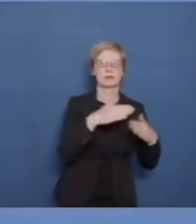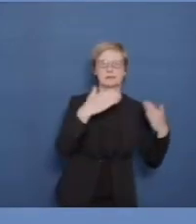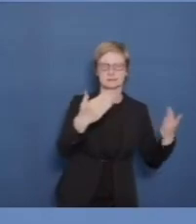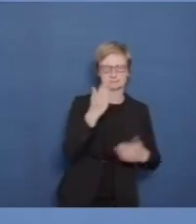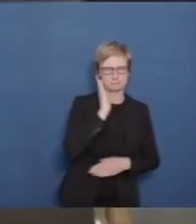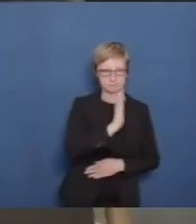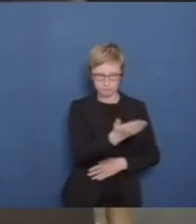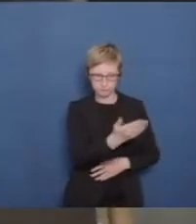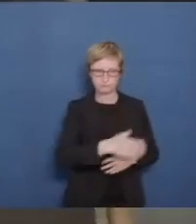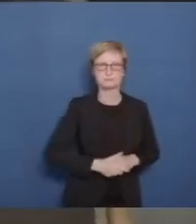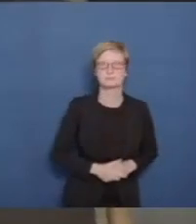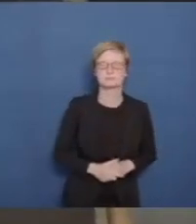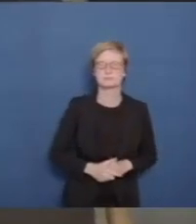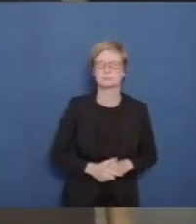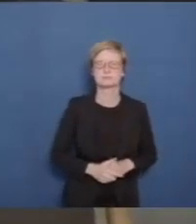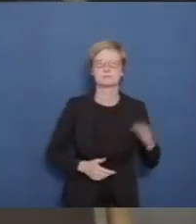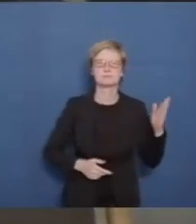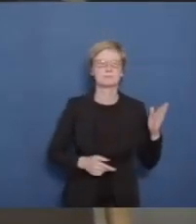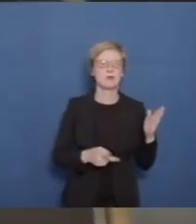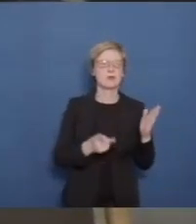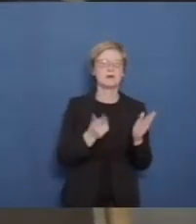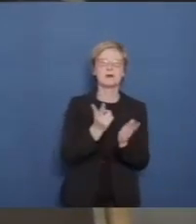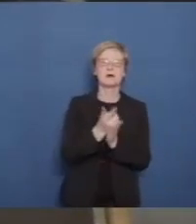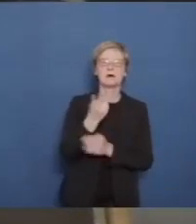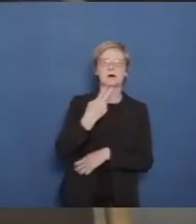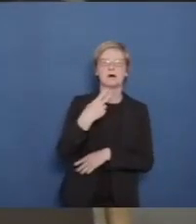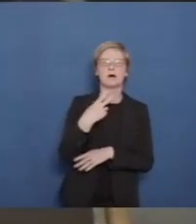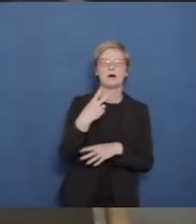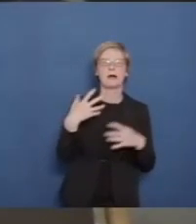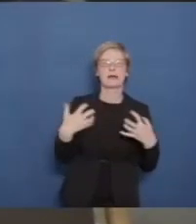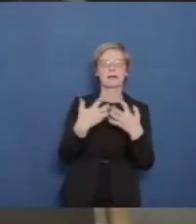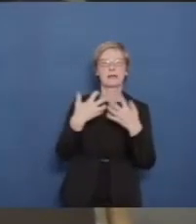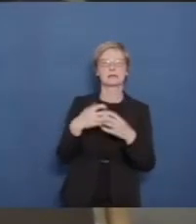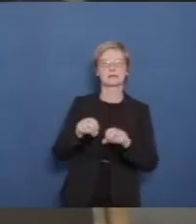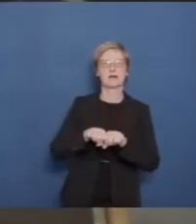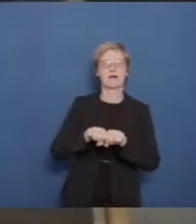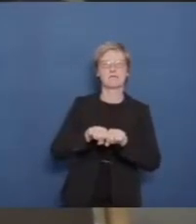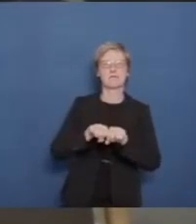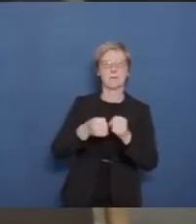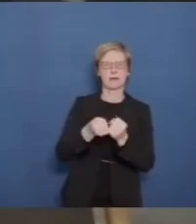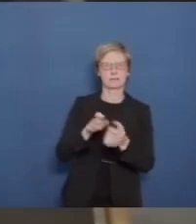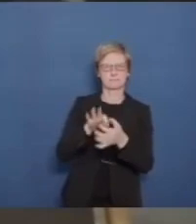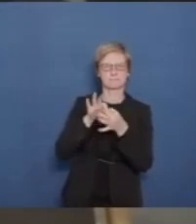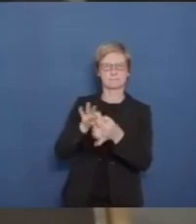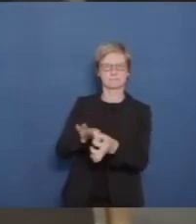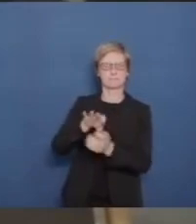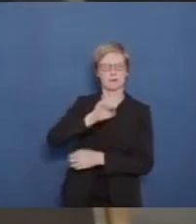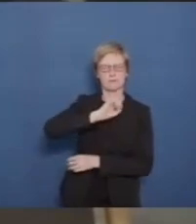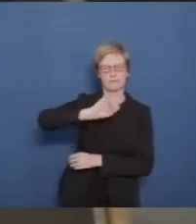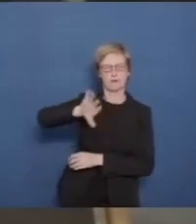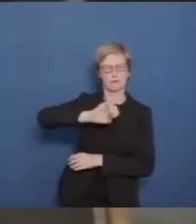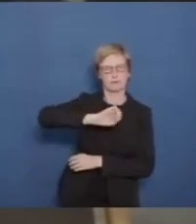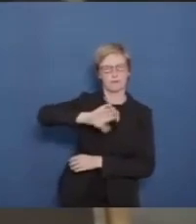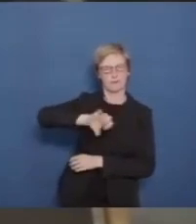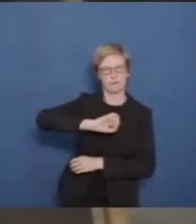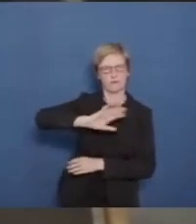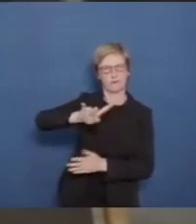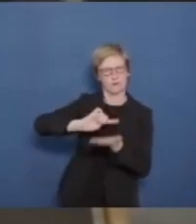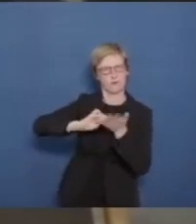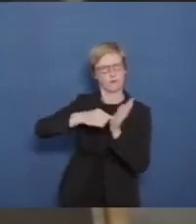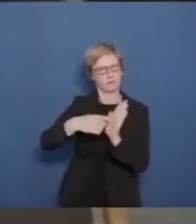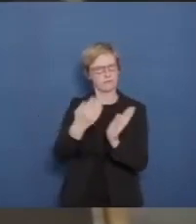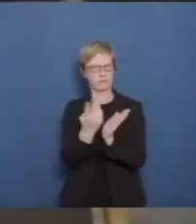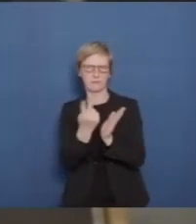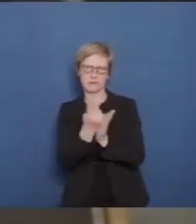Zivilbevölkerung. Da ja immer wieder Vorwürfe möglicher Kriegsverbrechen in dem Konflikt vorgetragen werden, auch diesmal würde ich gerne von